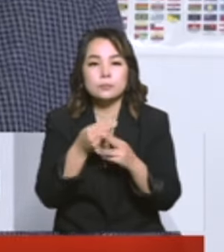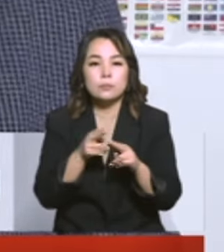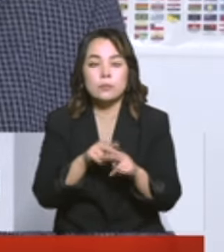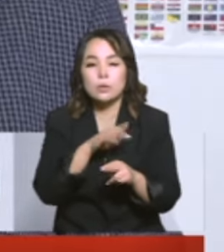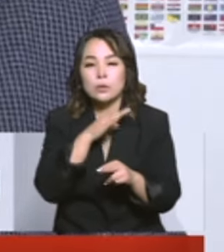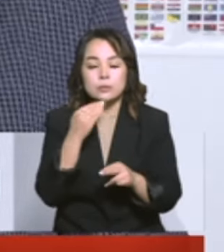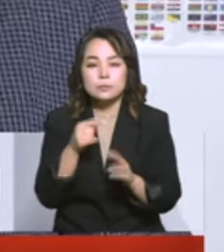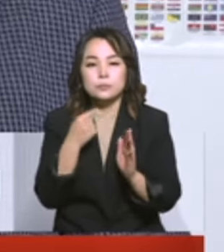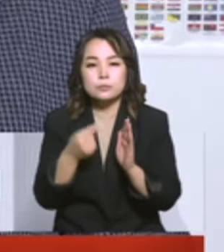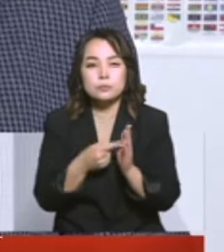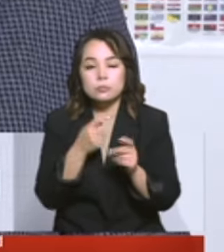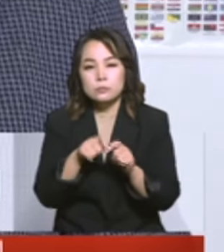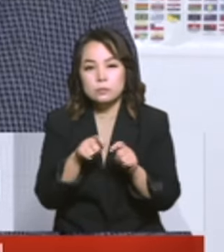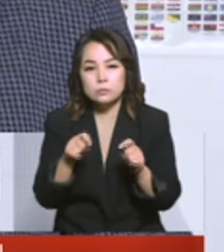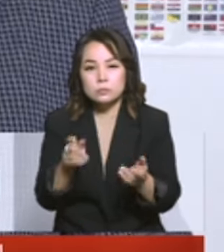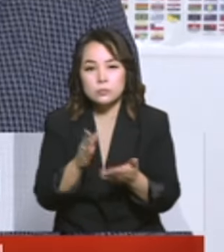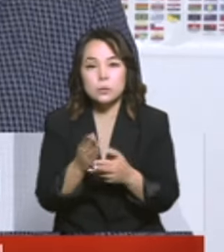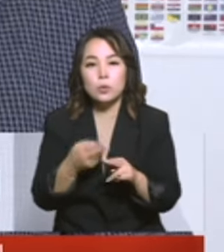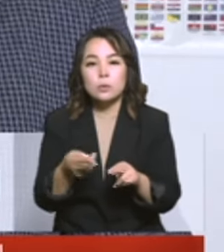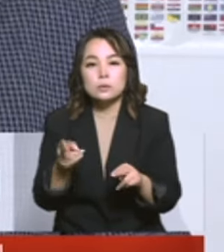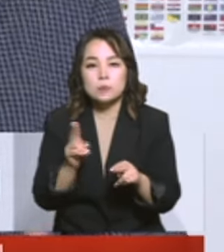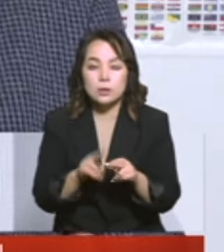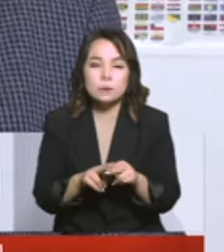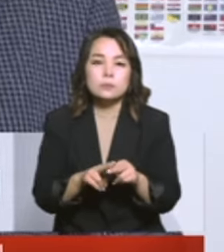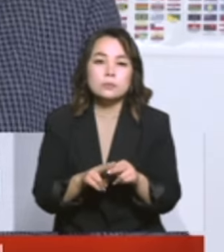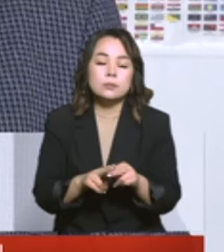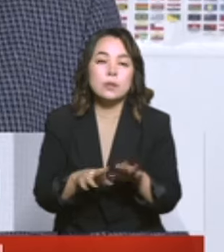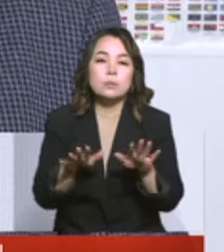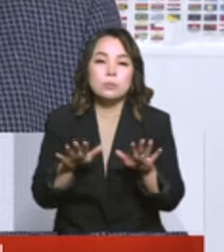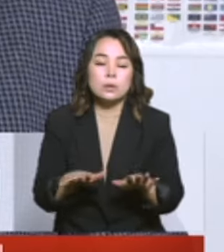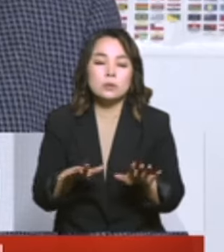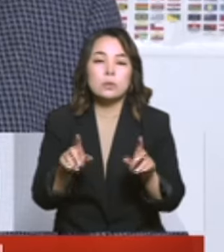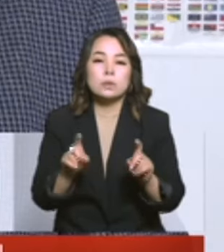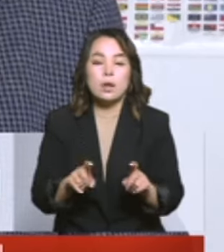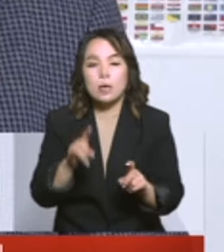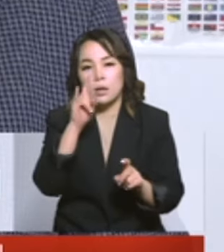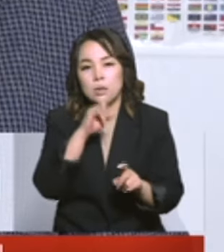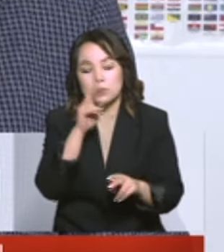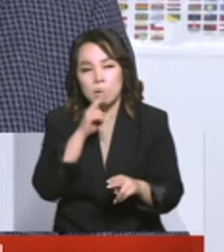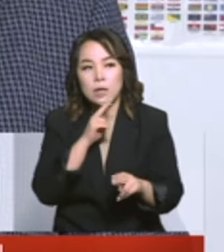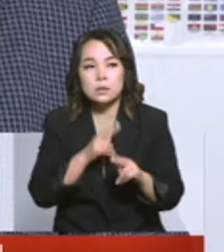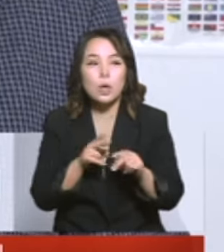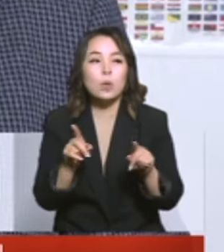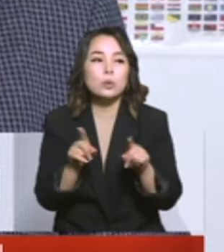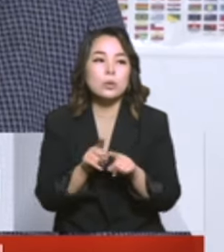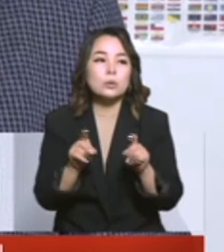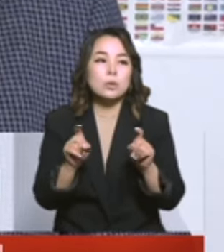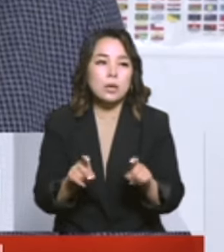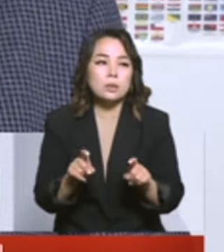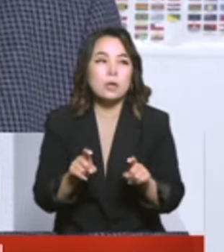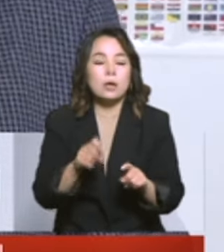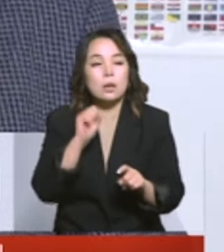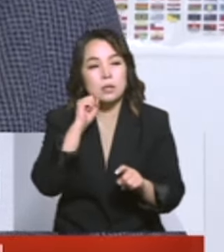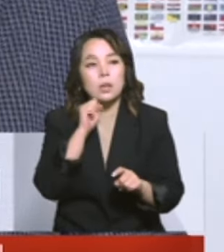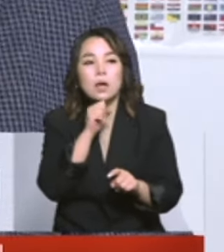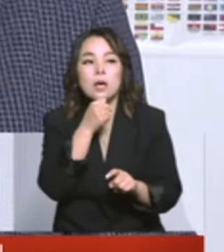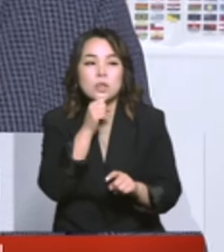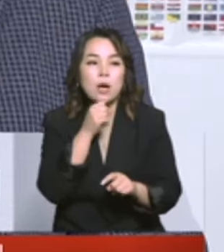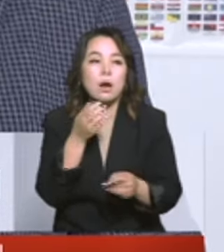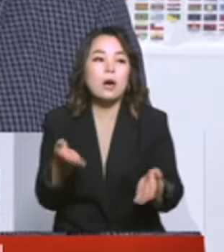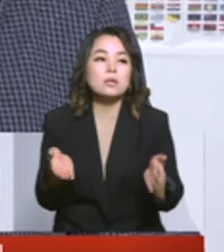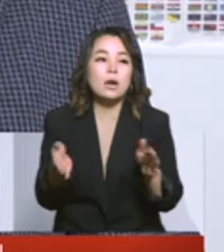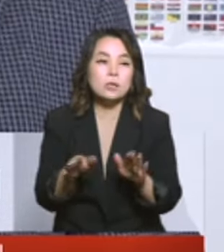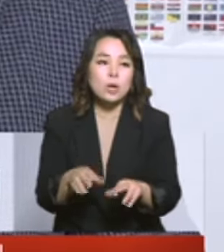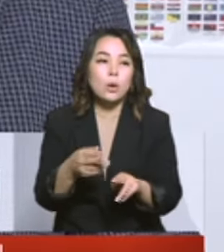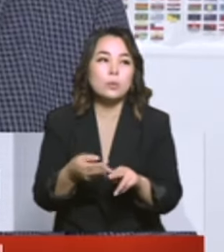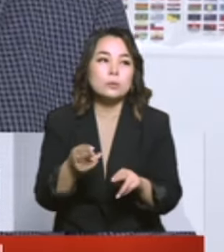көрме ұйымдастырдық. Онда осында тұратын қазақ ағайындардың үйінен осы ата әжелерінен қалған